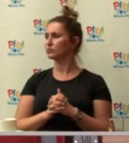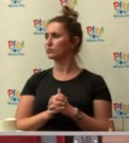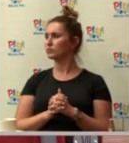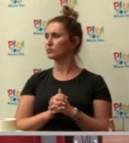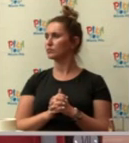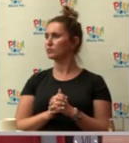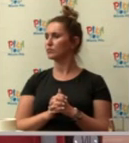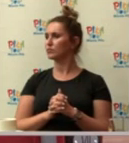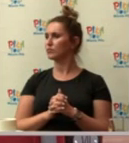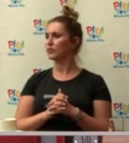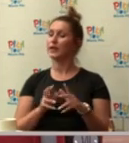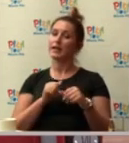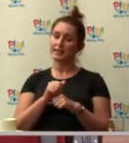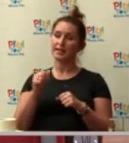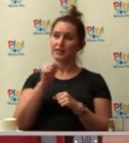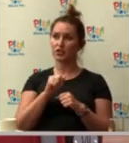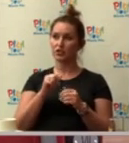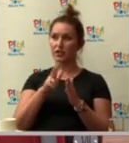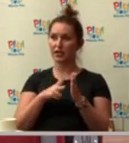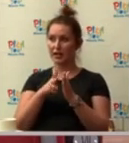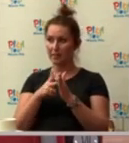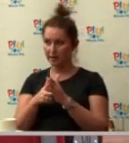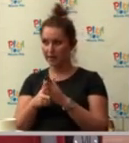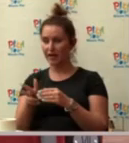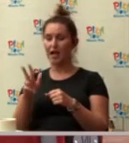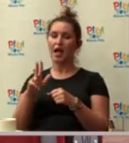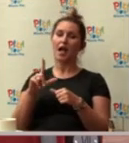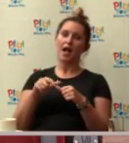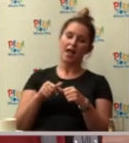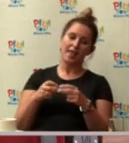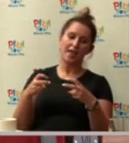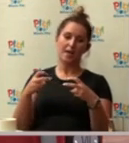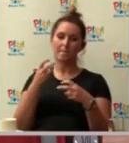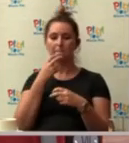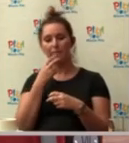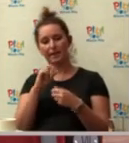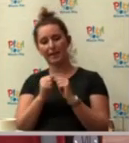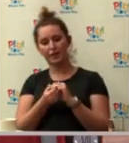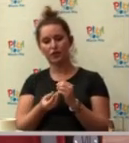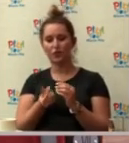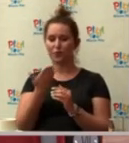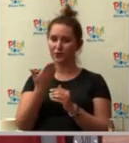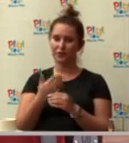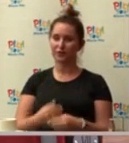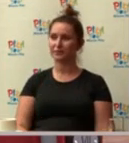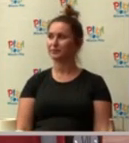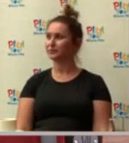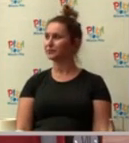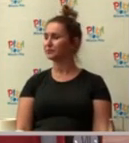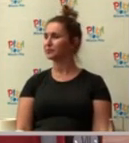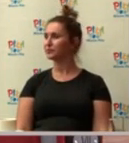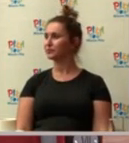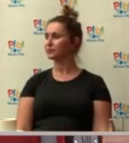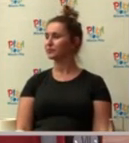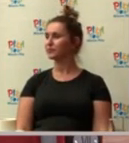powrotem, bo ona działa na ruch. Więc każde z tych rozwiązań, o których wcześniej mówiłem, z którymi rozmawiałem z panią radną